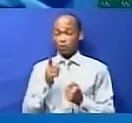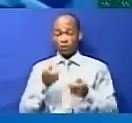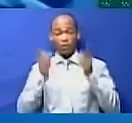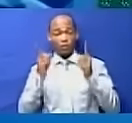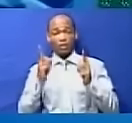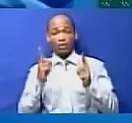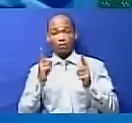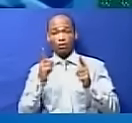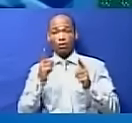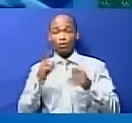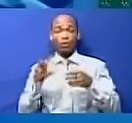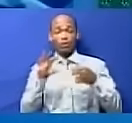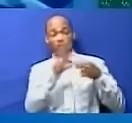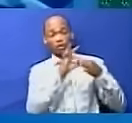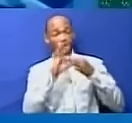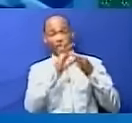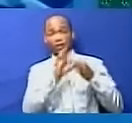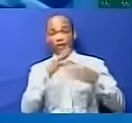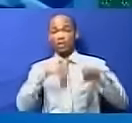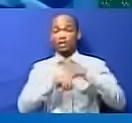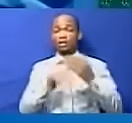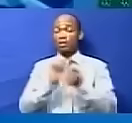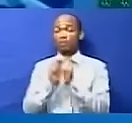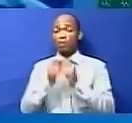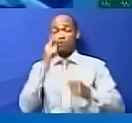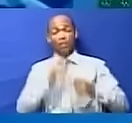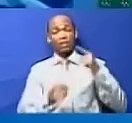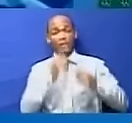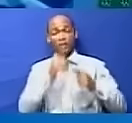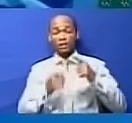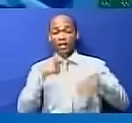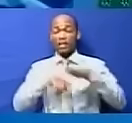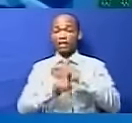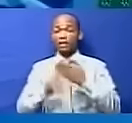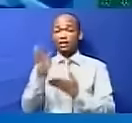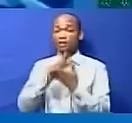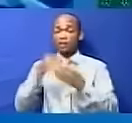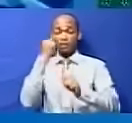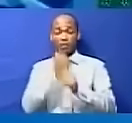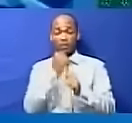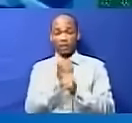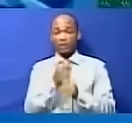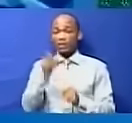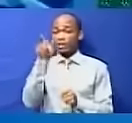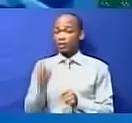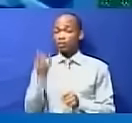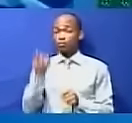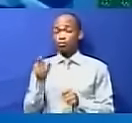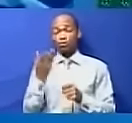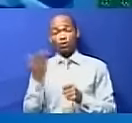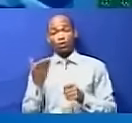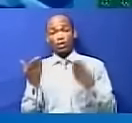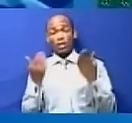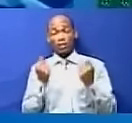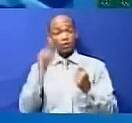za kazi na kema watain watu kish mwandishi kut kiswani